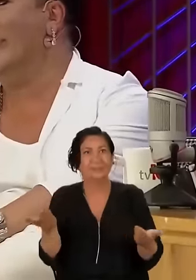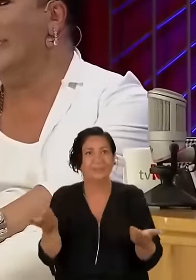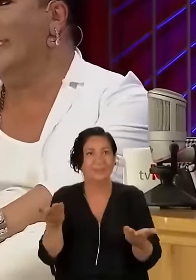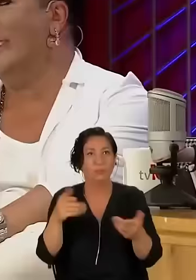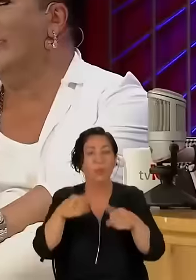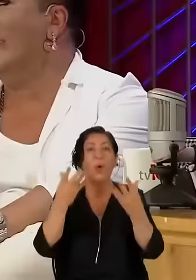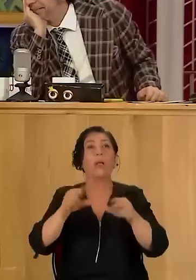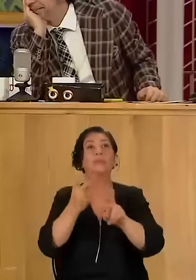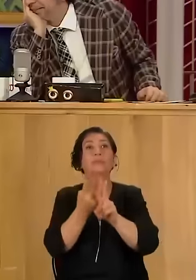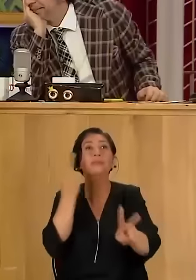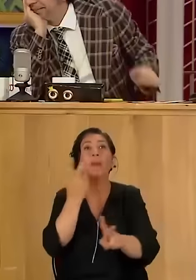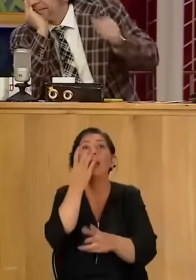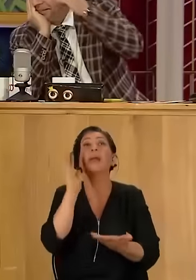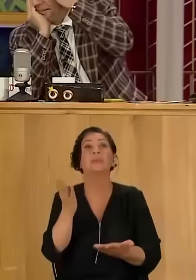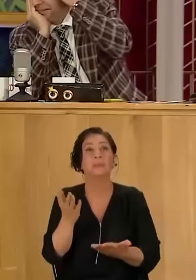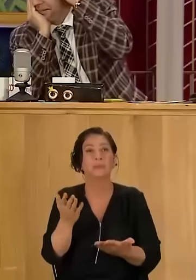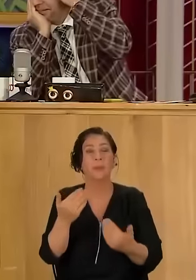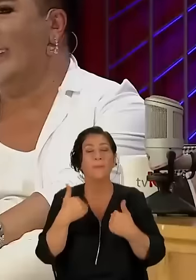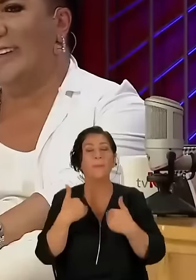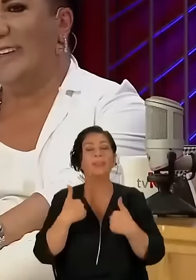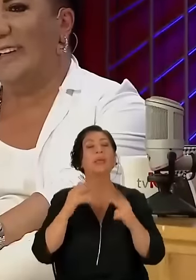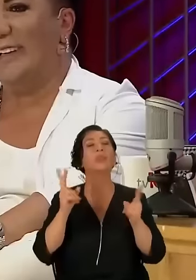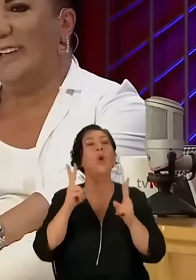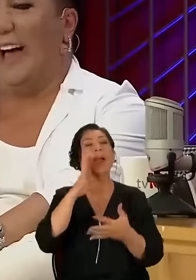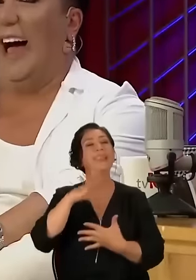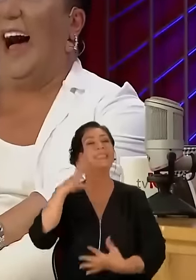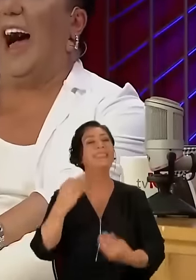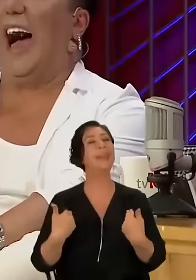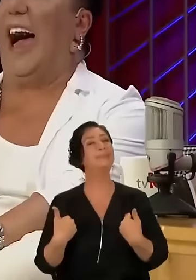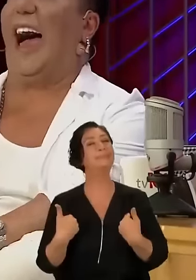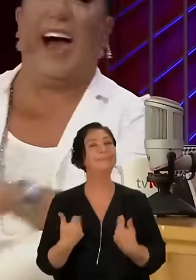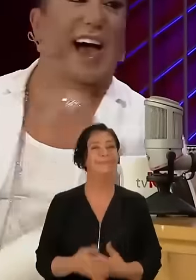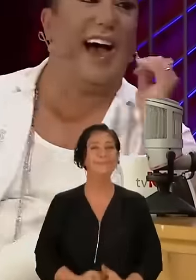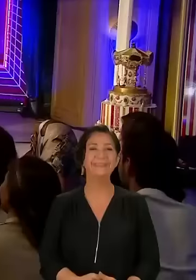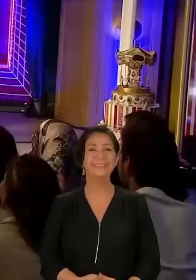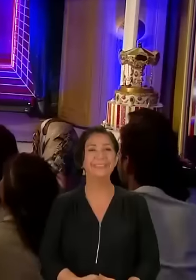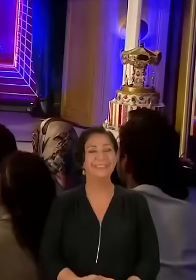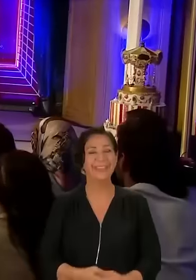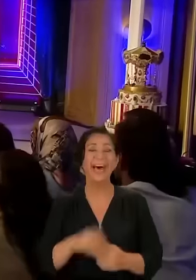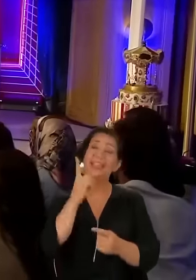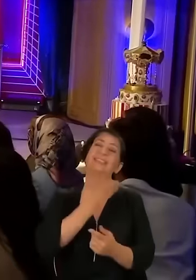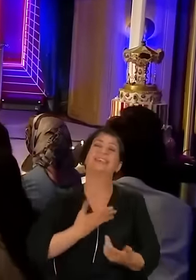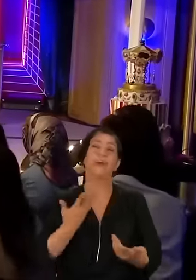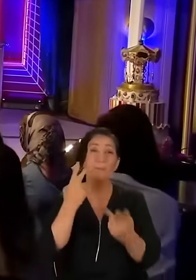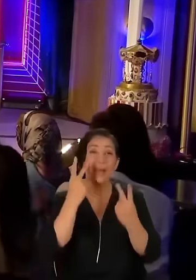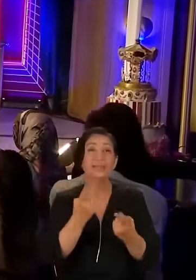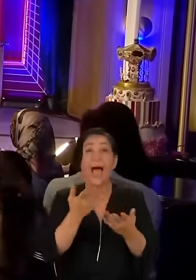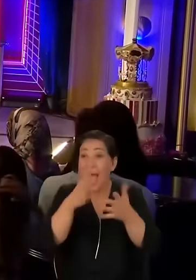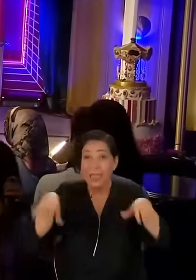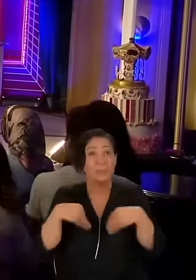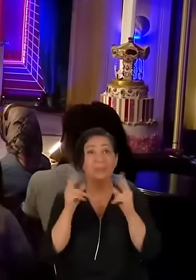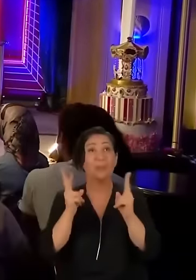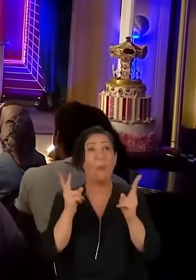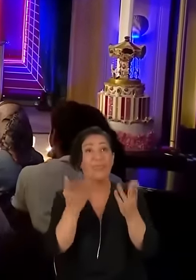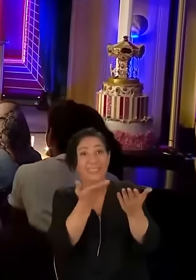dedim. Olduğu yerde dedim pasaport sırası bekliyordu. Ben de dedim normal insanım dedim. Ya şu Allah aşkına bakar mısın? Hangimiz